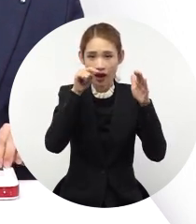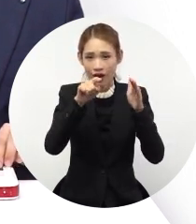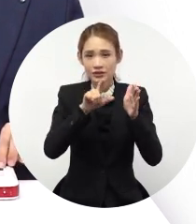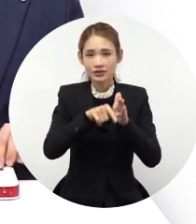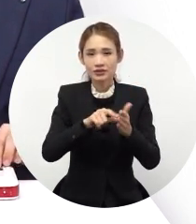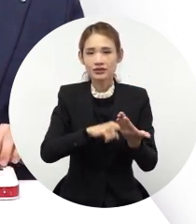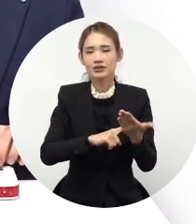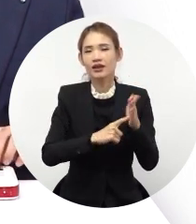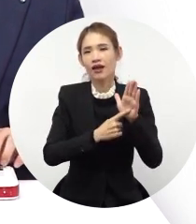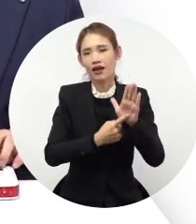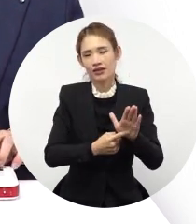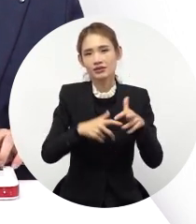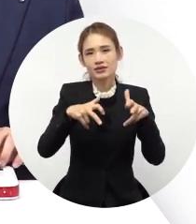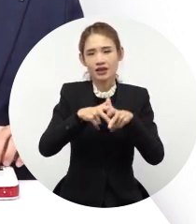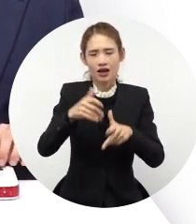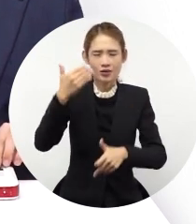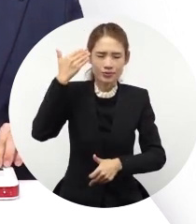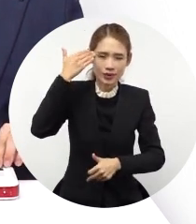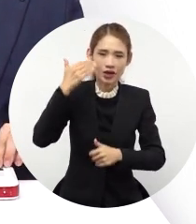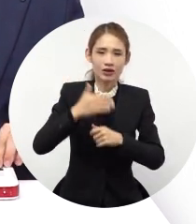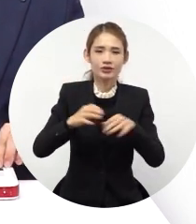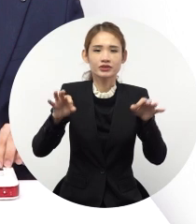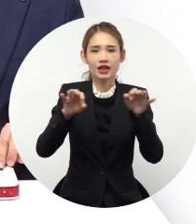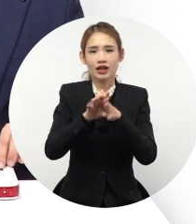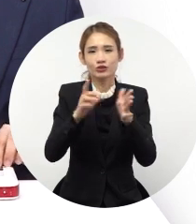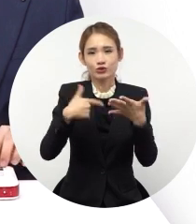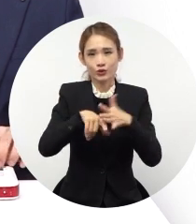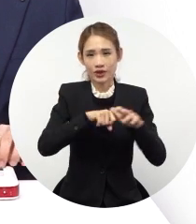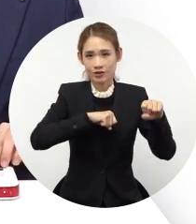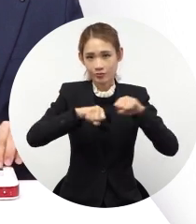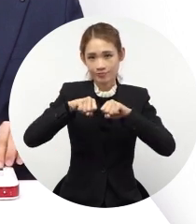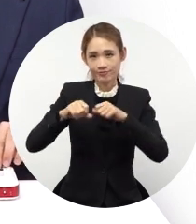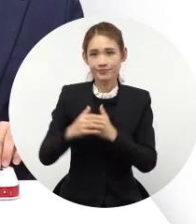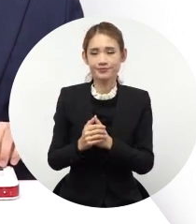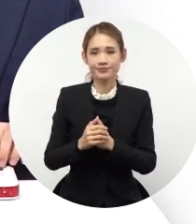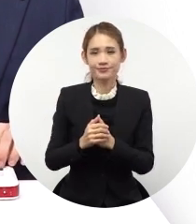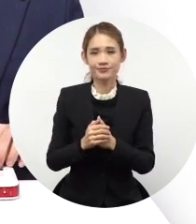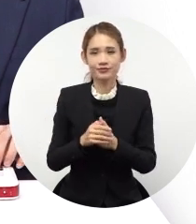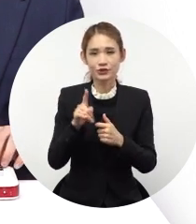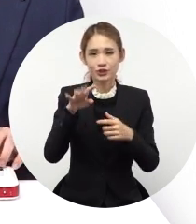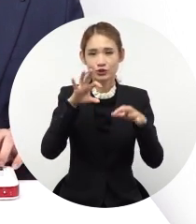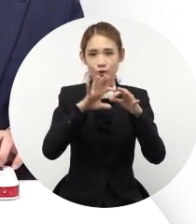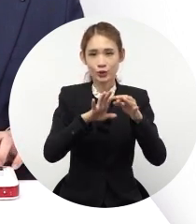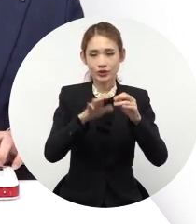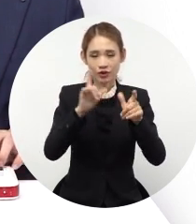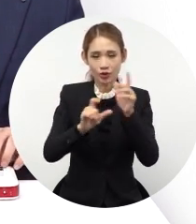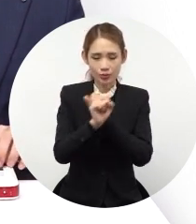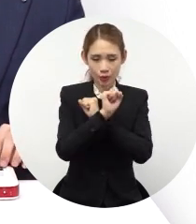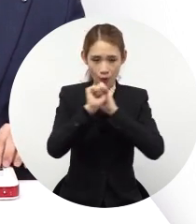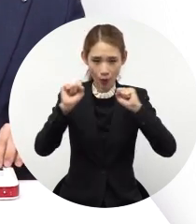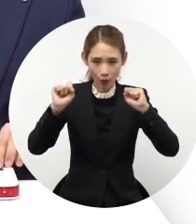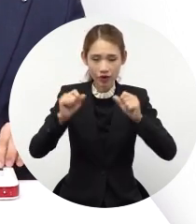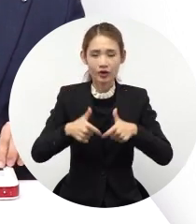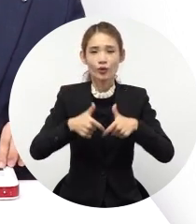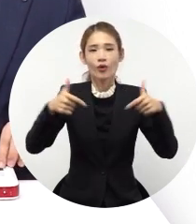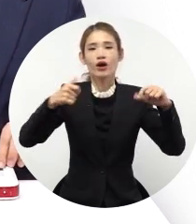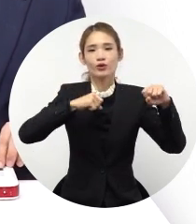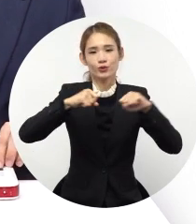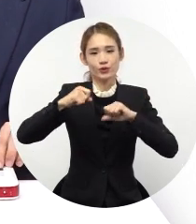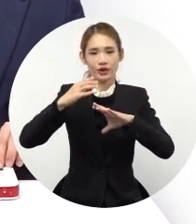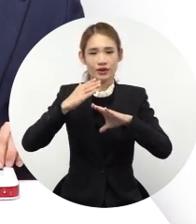있어서 나타나는 장애물과 장벽을 제거하려는 움직임을 말하는데요. 이 부분들을 폭넓게 일어나고